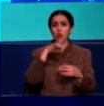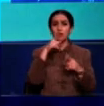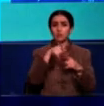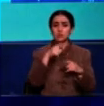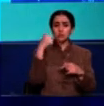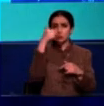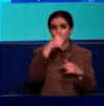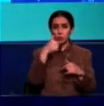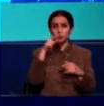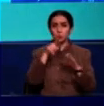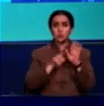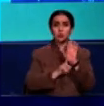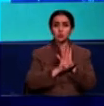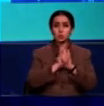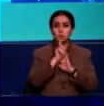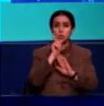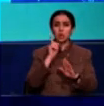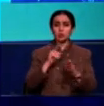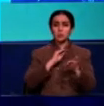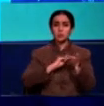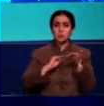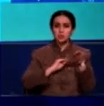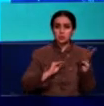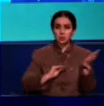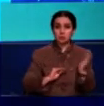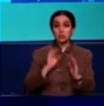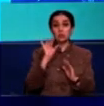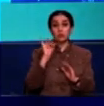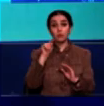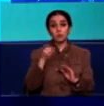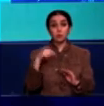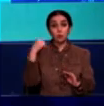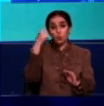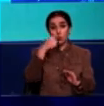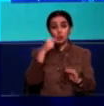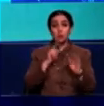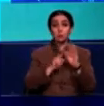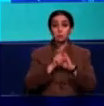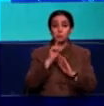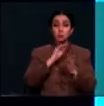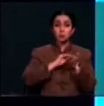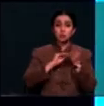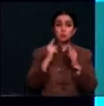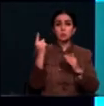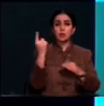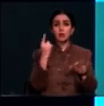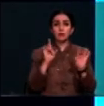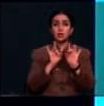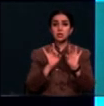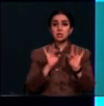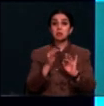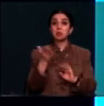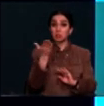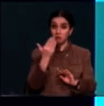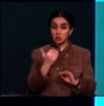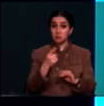годы он начинает очень плодотворно писать. Именно в эти годы он пишет свои первые рассказы Ребята,